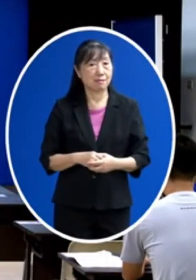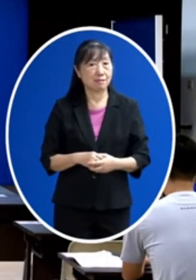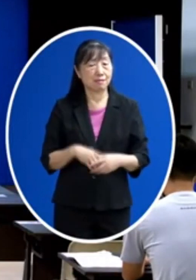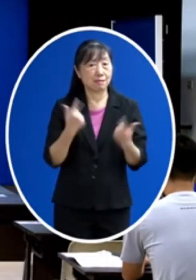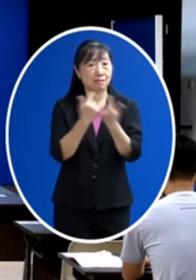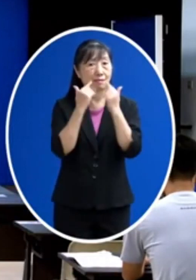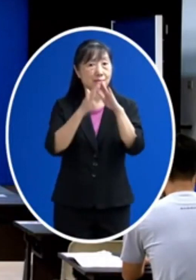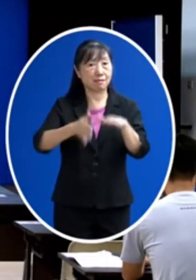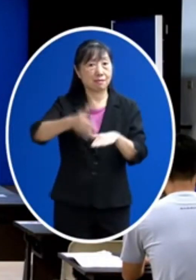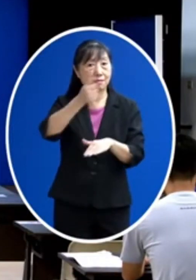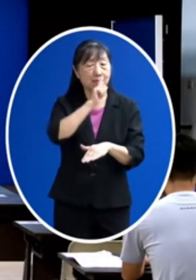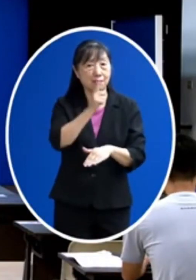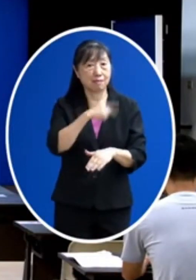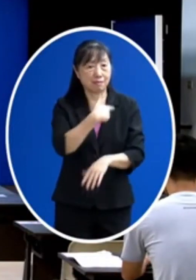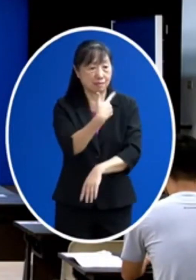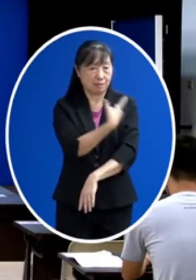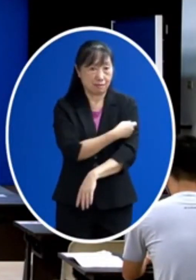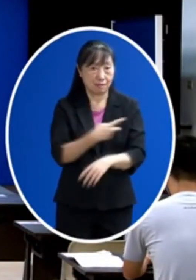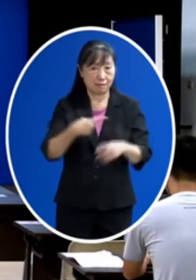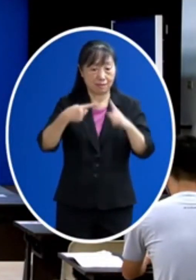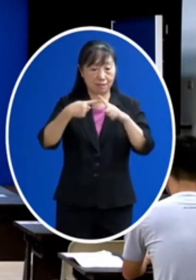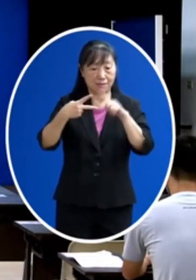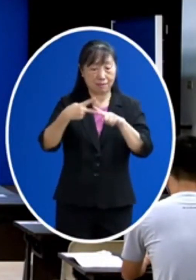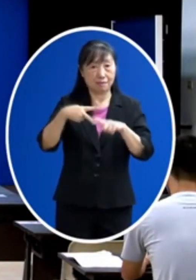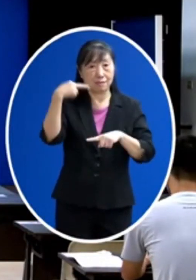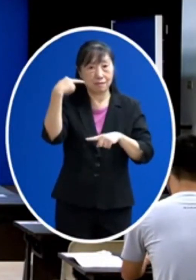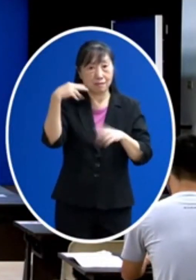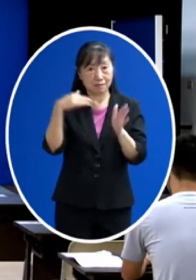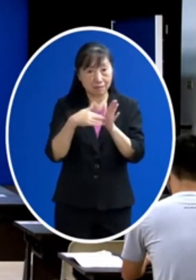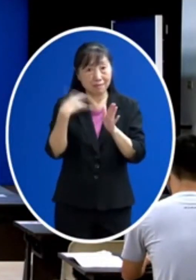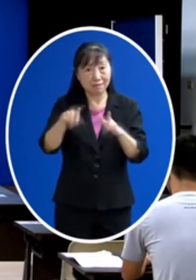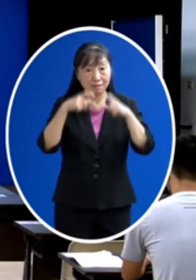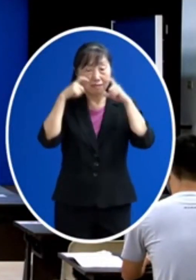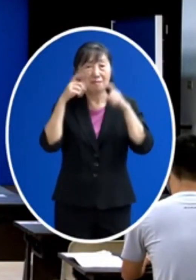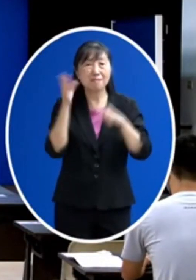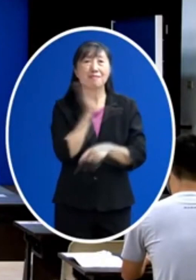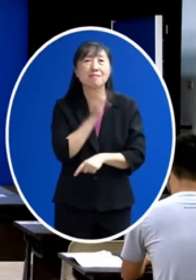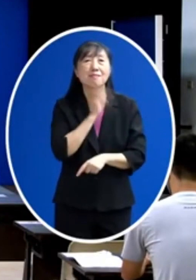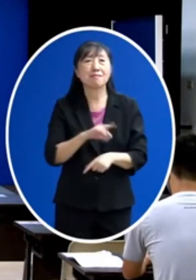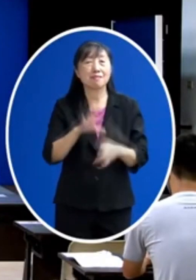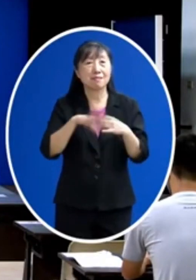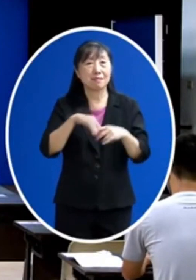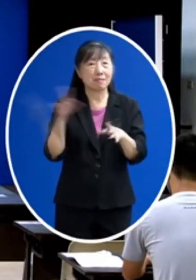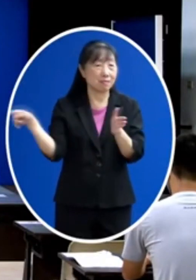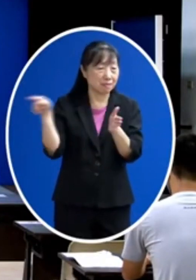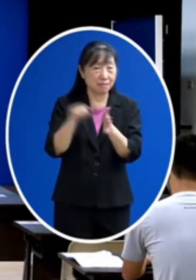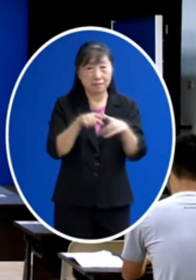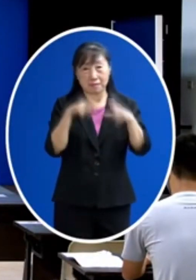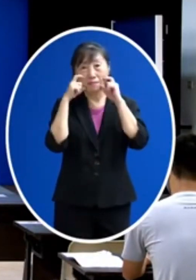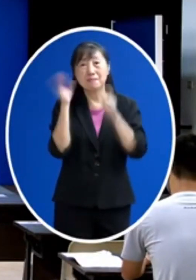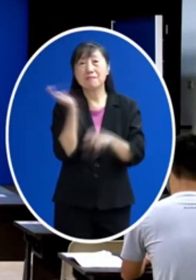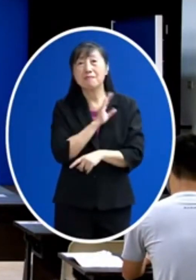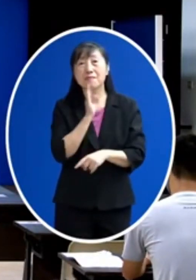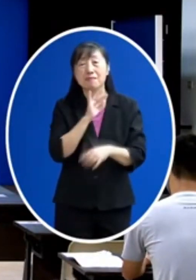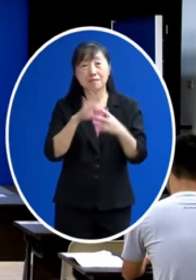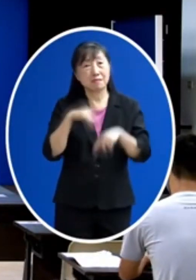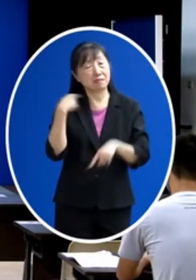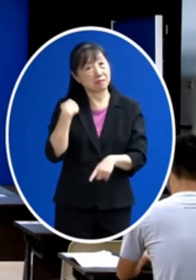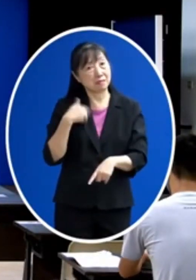台北市长柯文哲说，打完两剂其实就没有必要再戴口罩，因为也不可能永远都戴口罩。那想问指挥中心这边怎